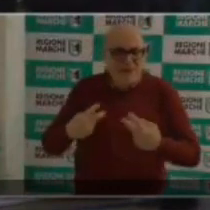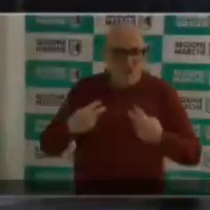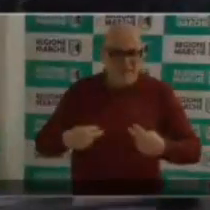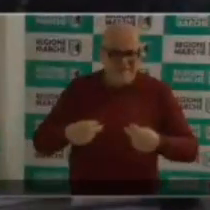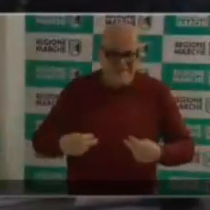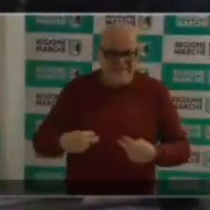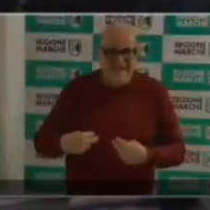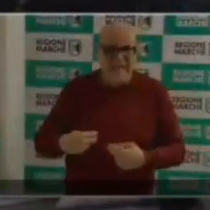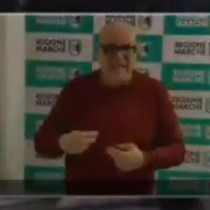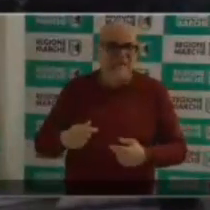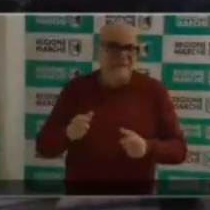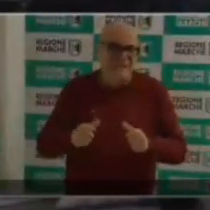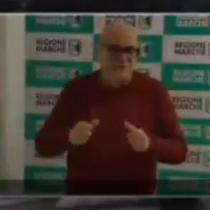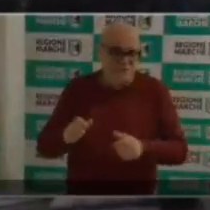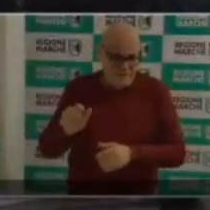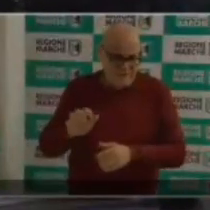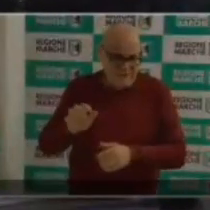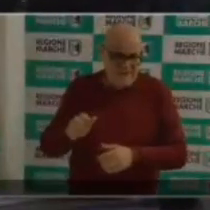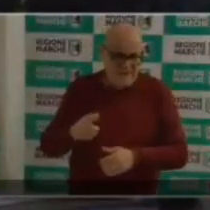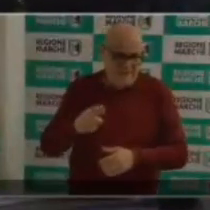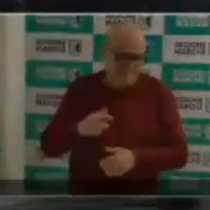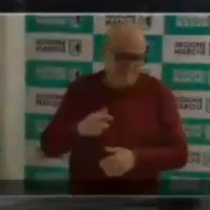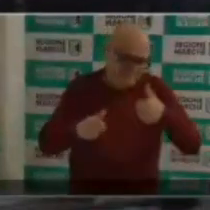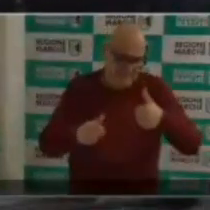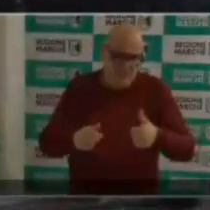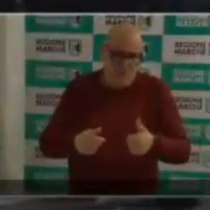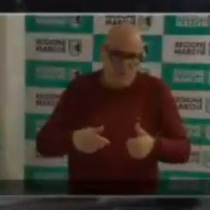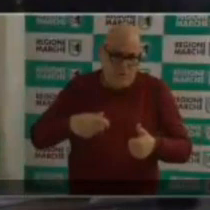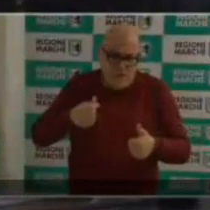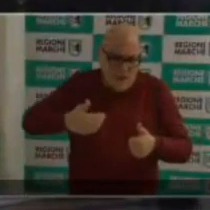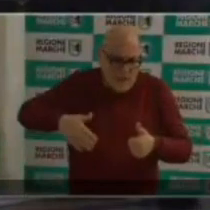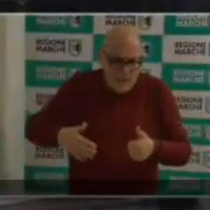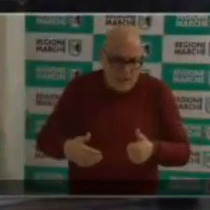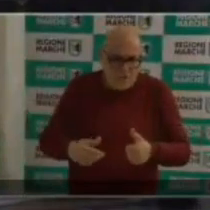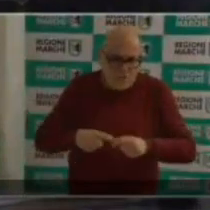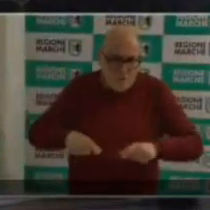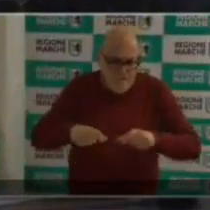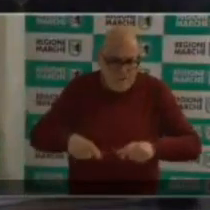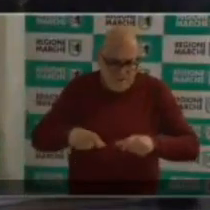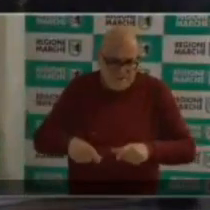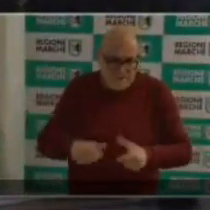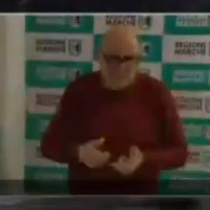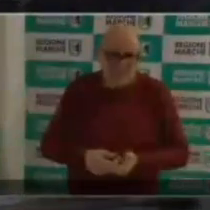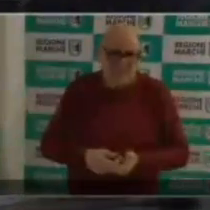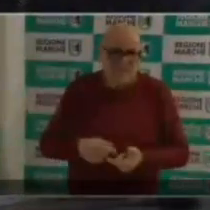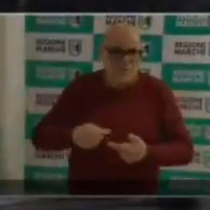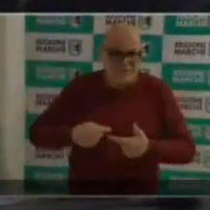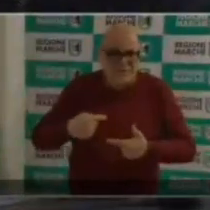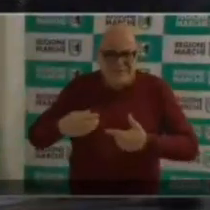caro bollette, si aggiunge una serie di sfortune dietro ad altre. Dunque ecco, è